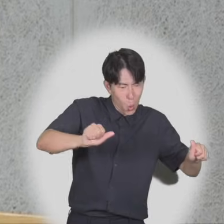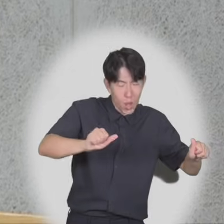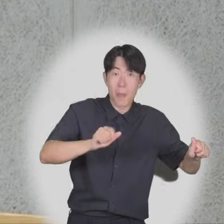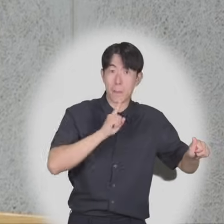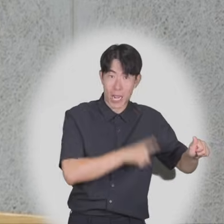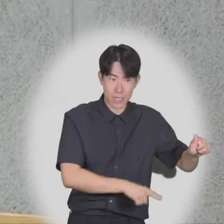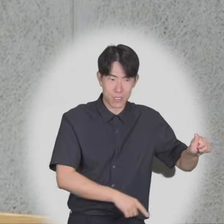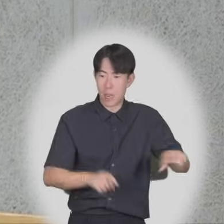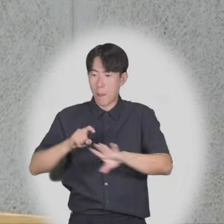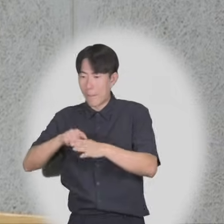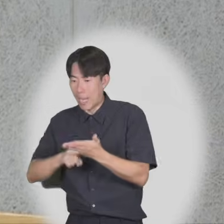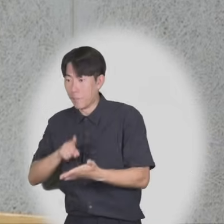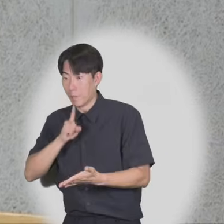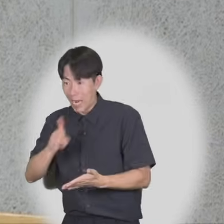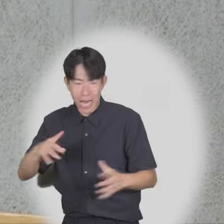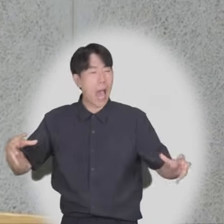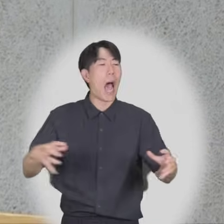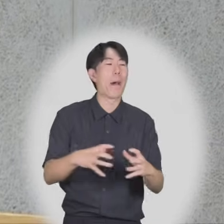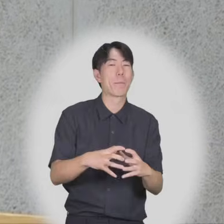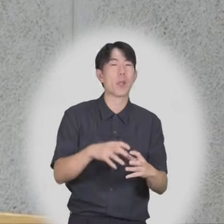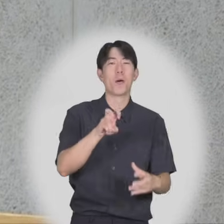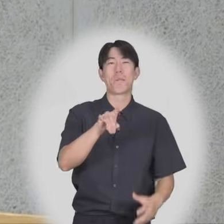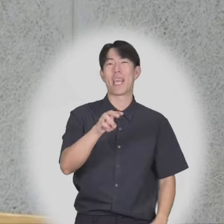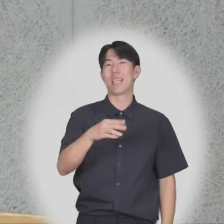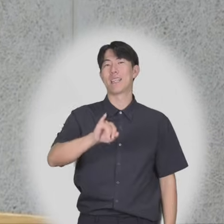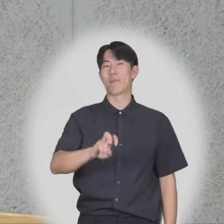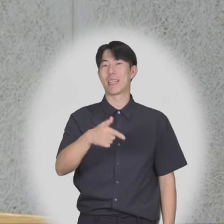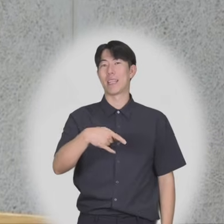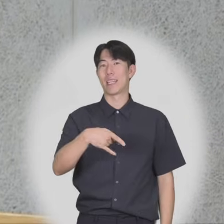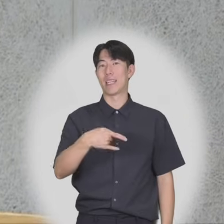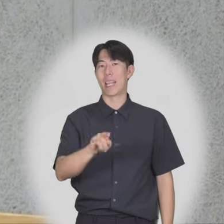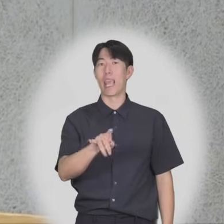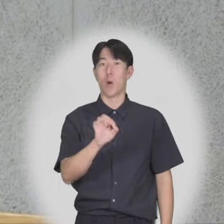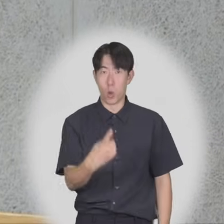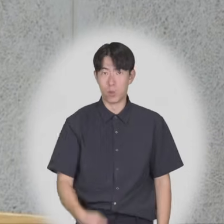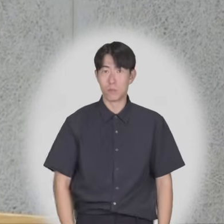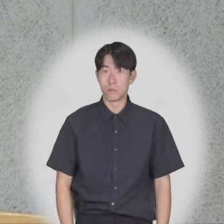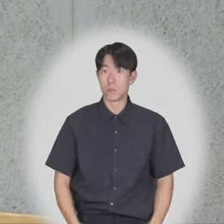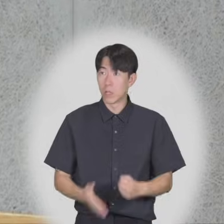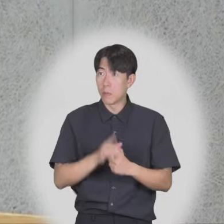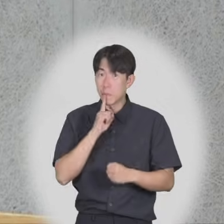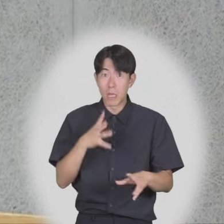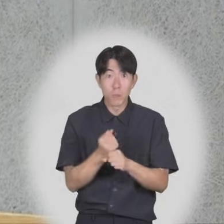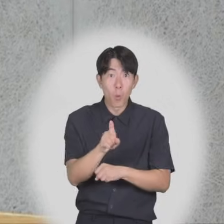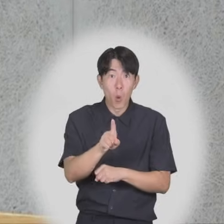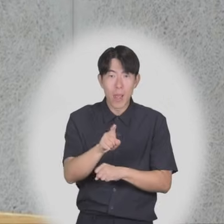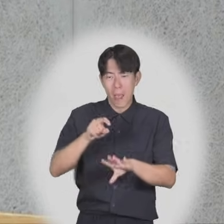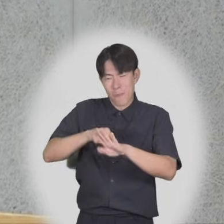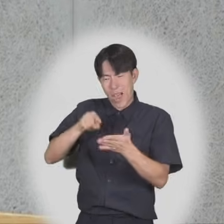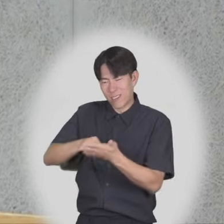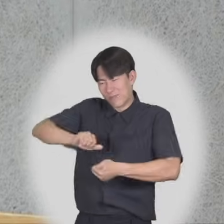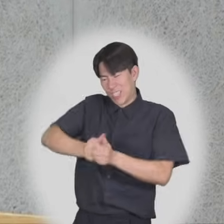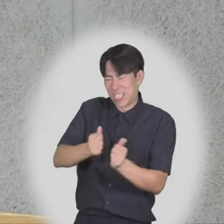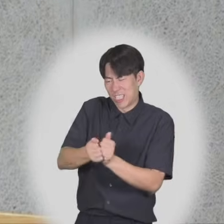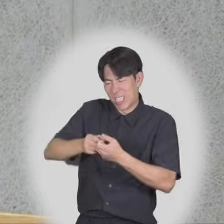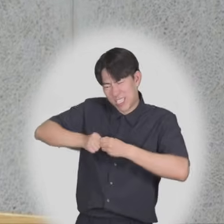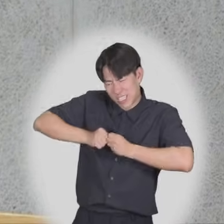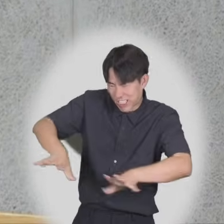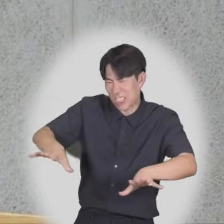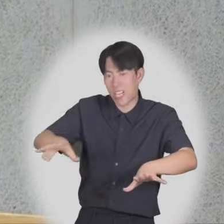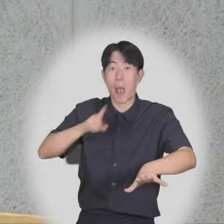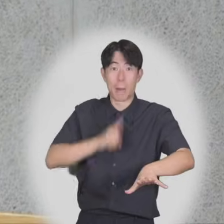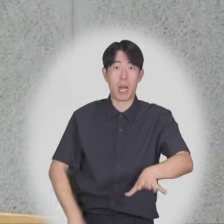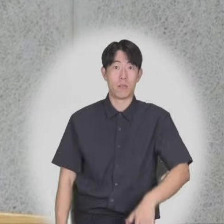마음이라는 말의 합성어예요. 그러니까 마음을 찢는 게 염려예요. 마음을 찢는 게 염려입니다. 결국 마음이 찢어져 가지고